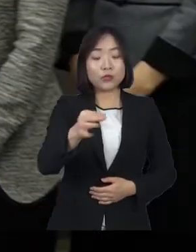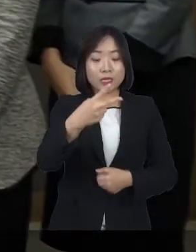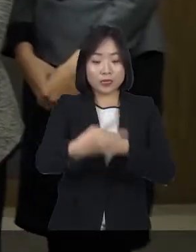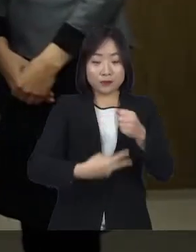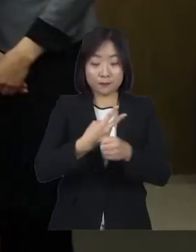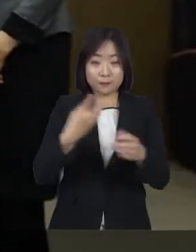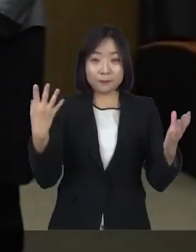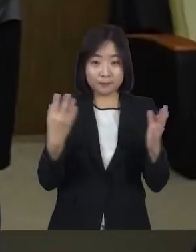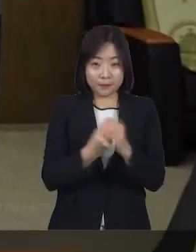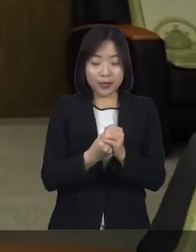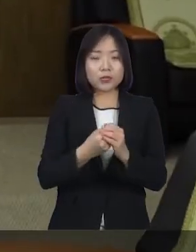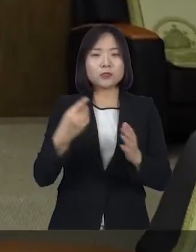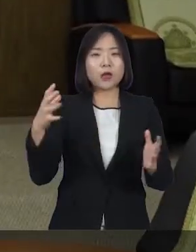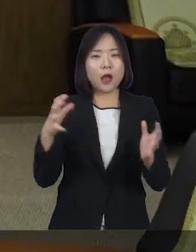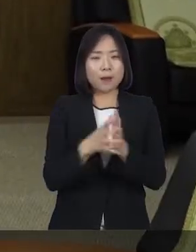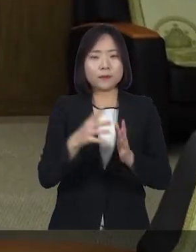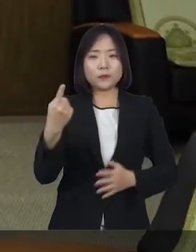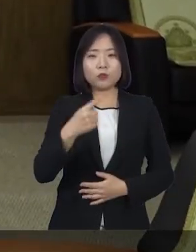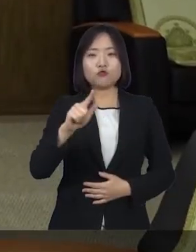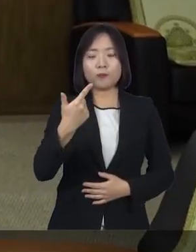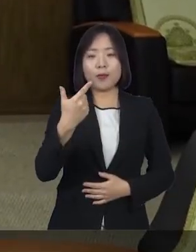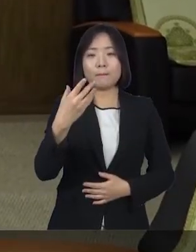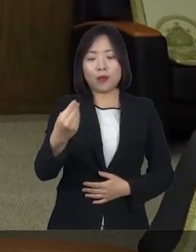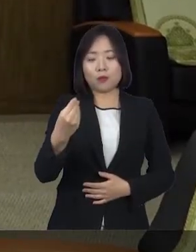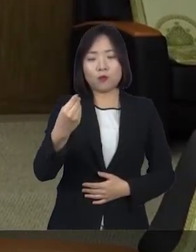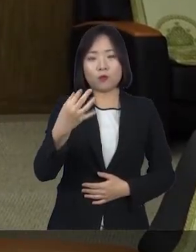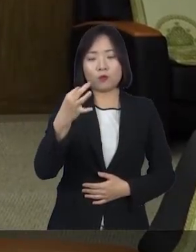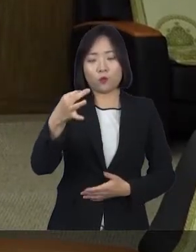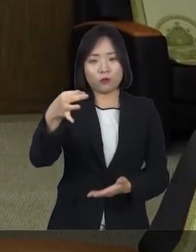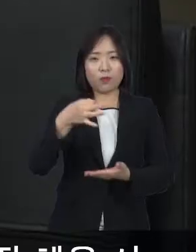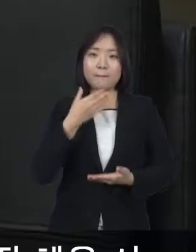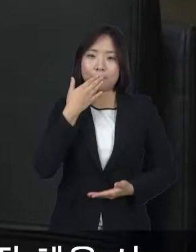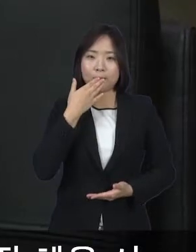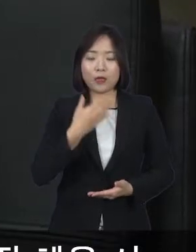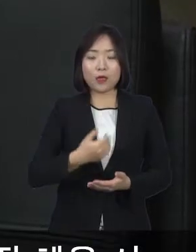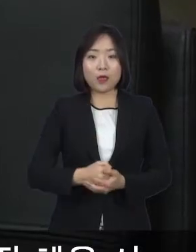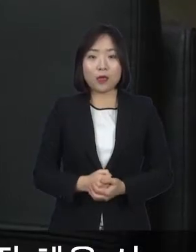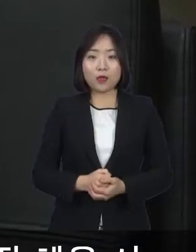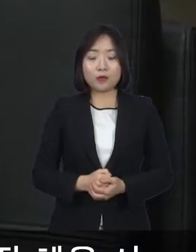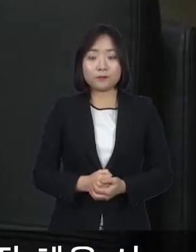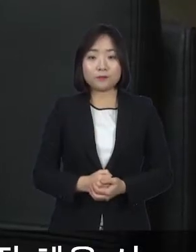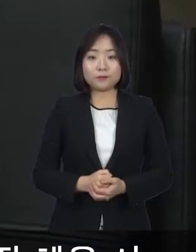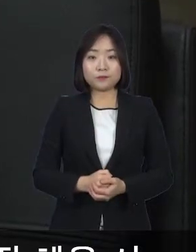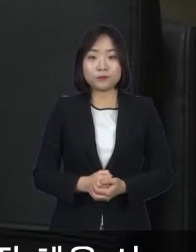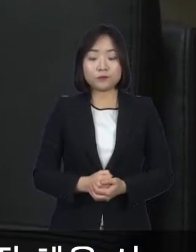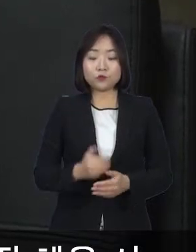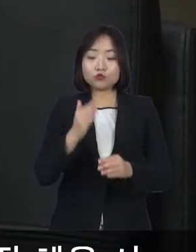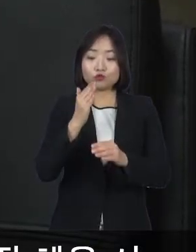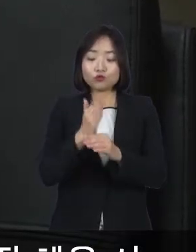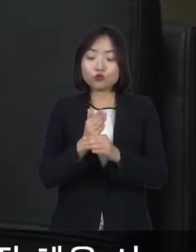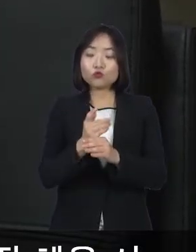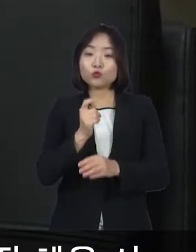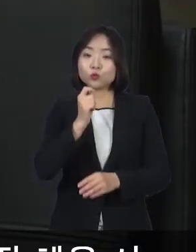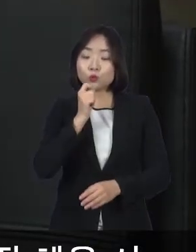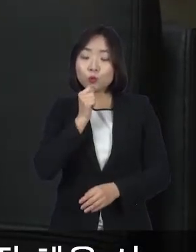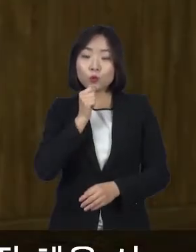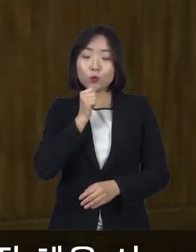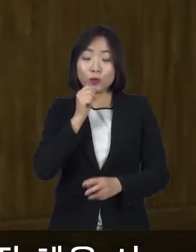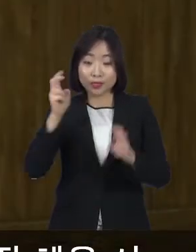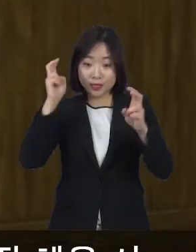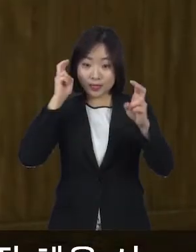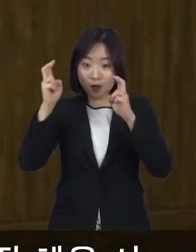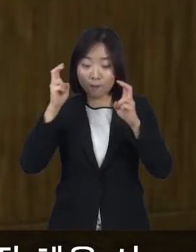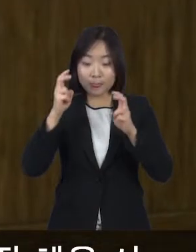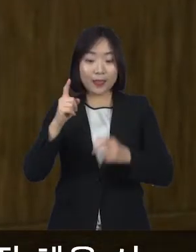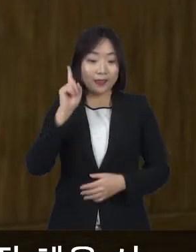시 총 1,600만 원의 자산을 형성할 수 있습니다. 지역 소재 중소, 중견기업도 청년 내일